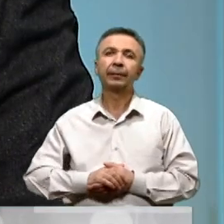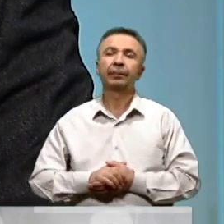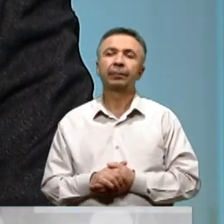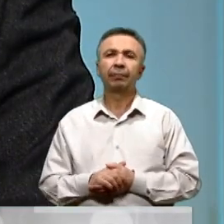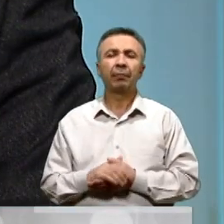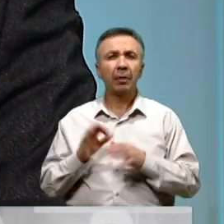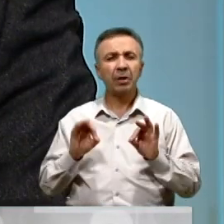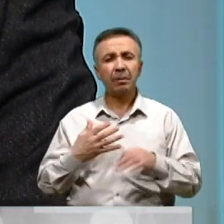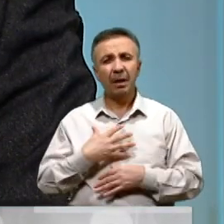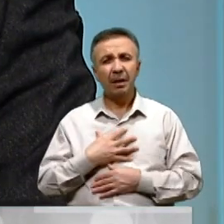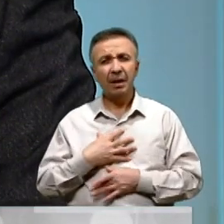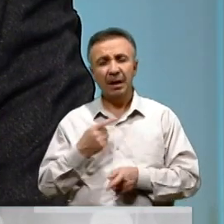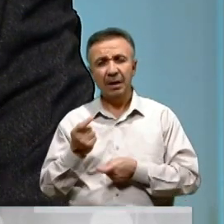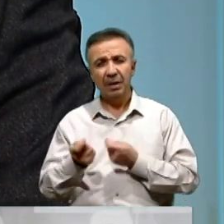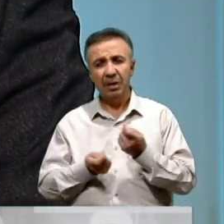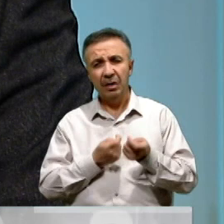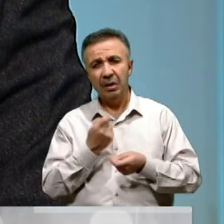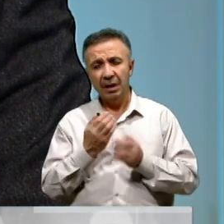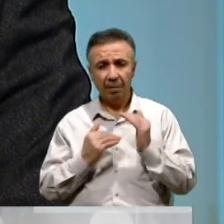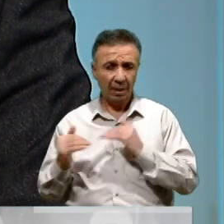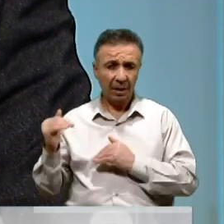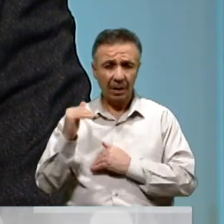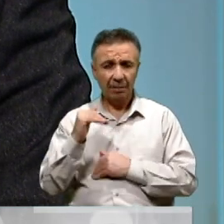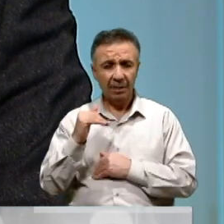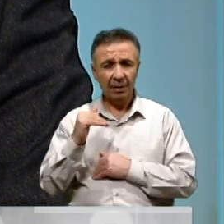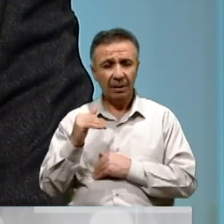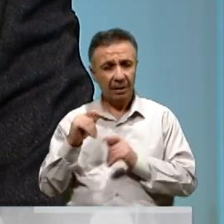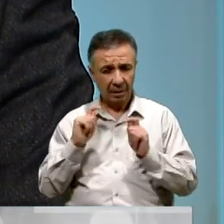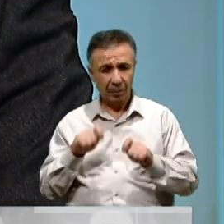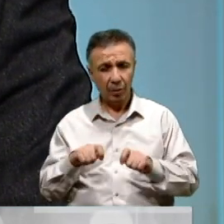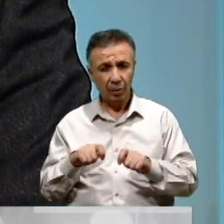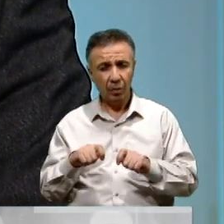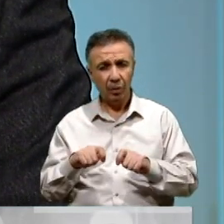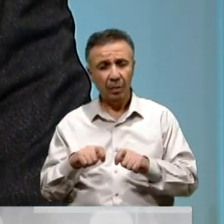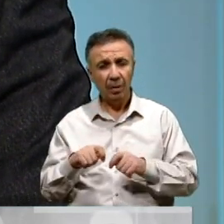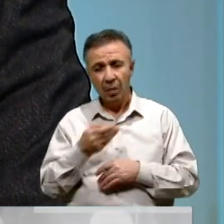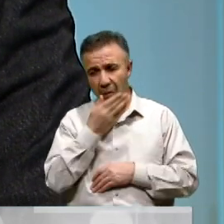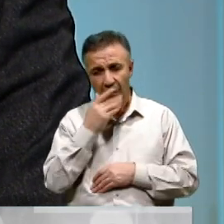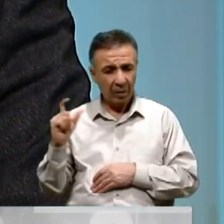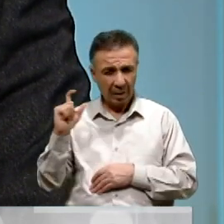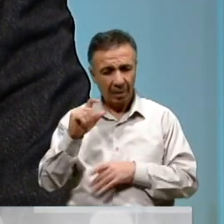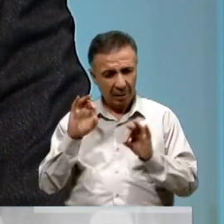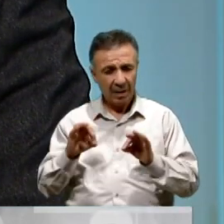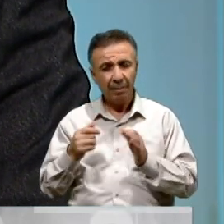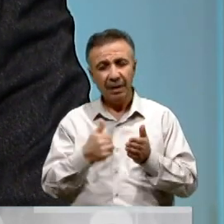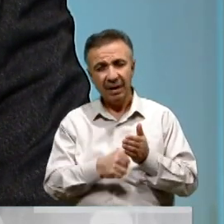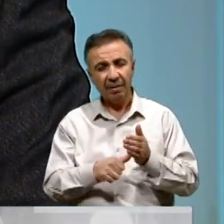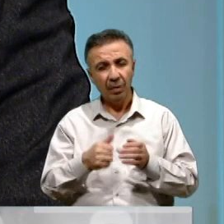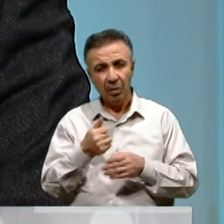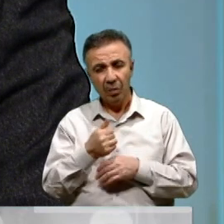Şu anda Diyanet İşleri Başkanlığımızın uygulamış olduğu takvim dünya Müslümanlarının